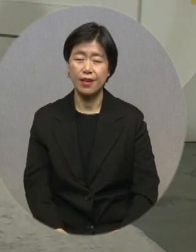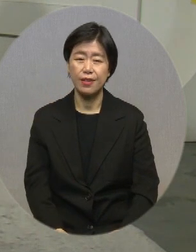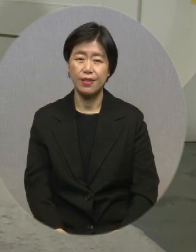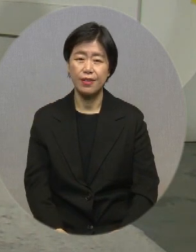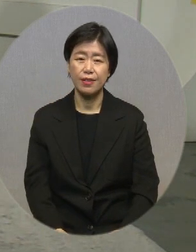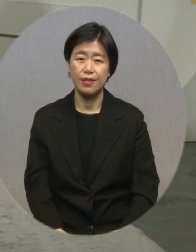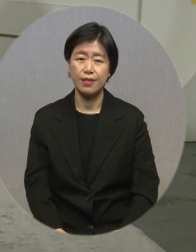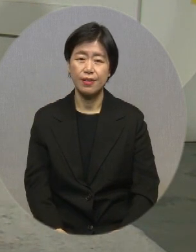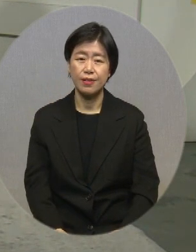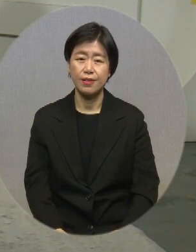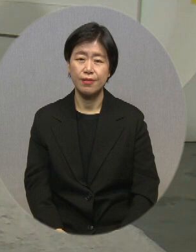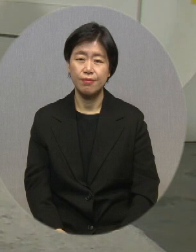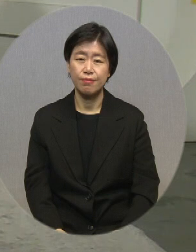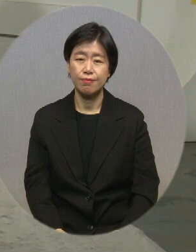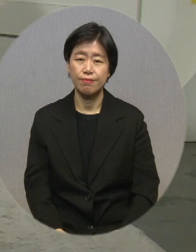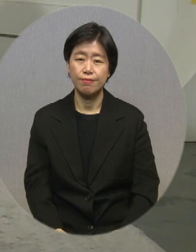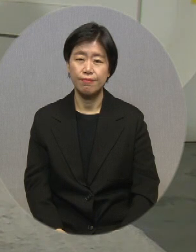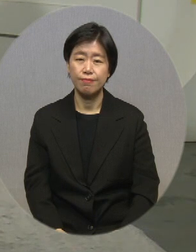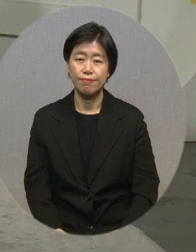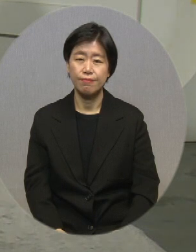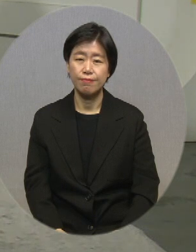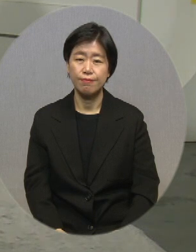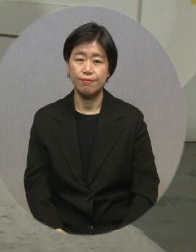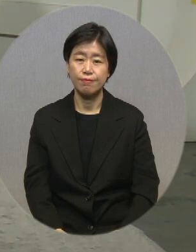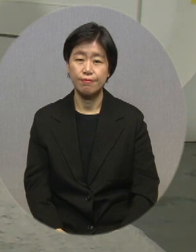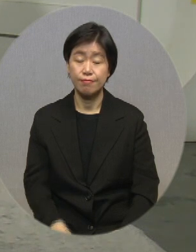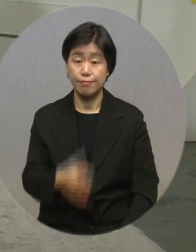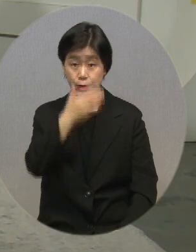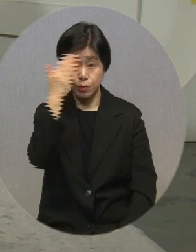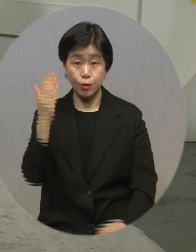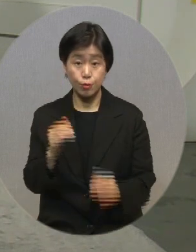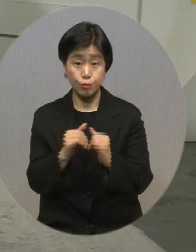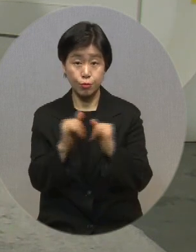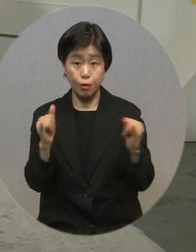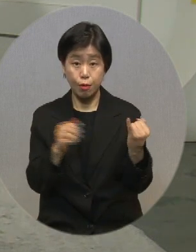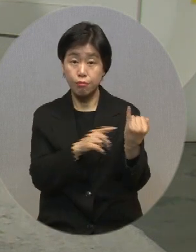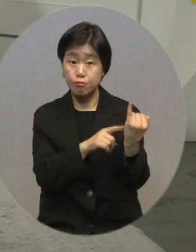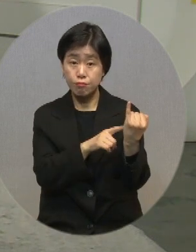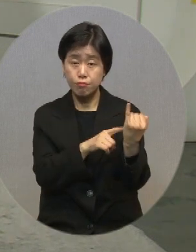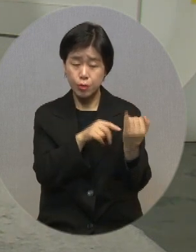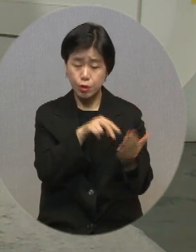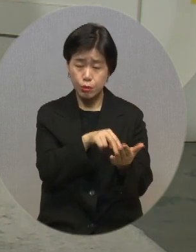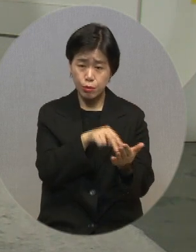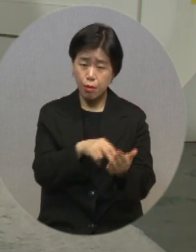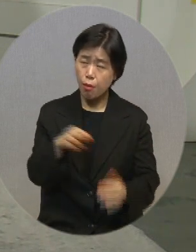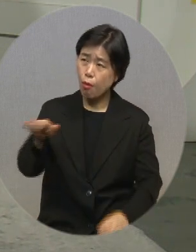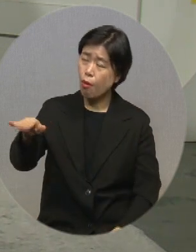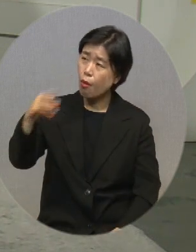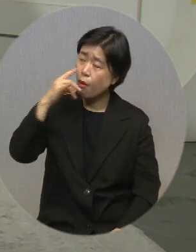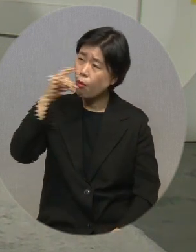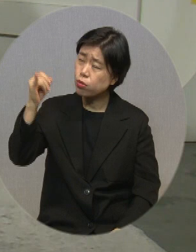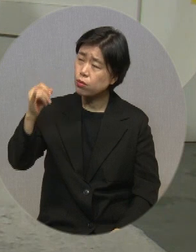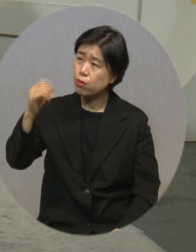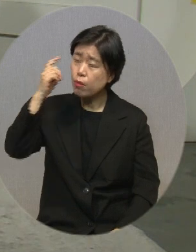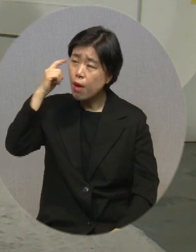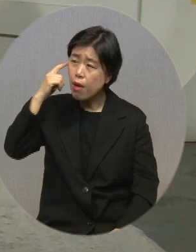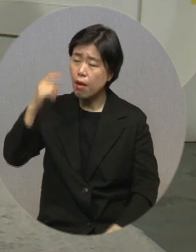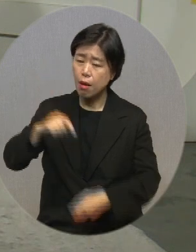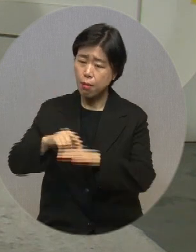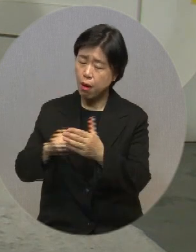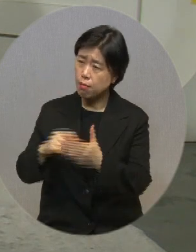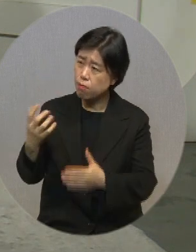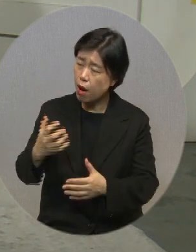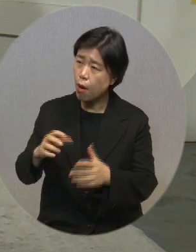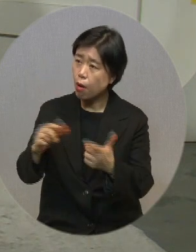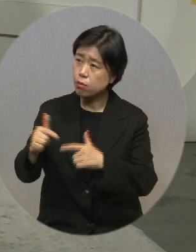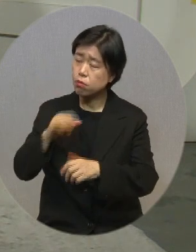이 노래를 이제 그 젊은 분들은 아, 왜 어머니 저렇게 사실까? 아유 어머니 그러지 마시고 속상한 얘기 다 하시고